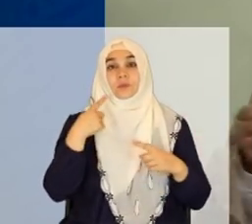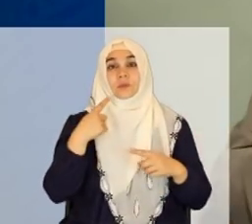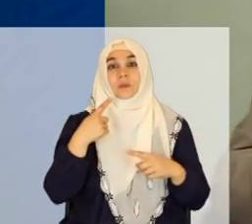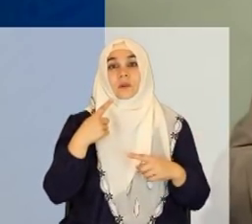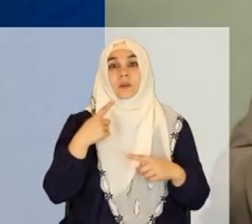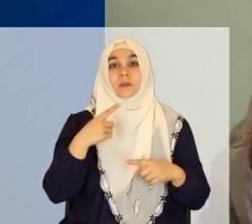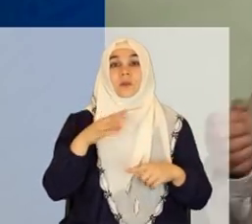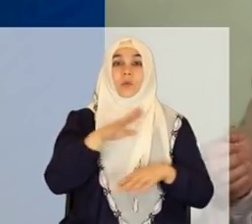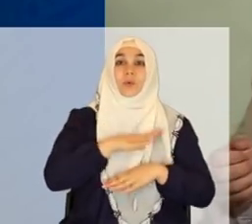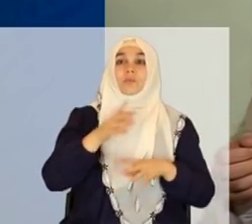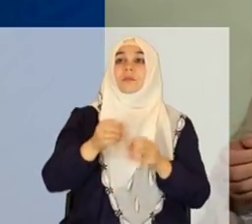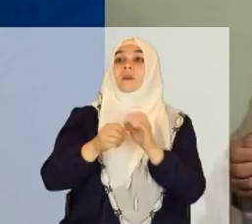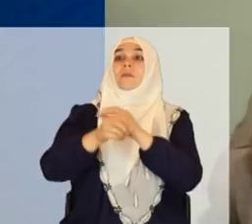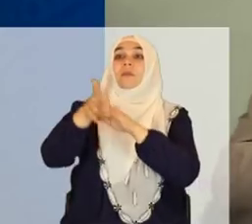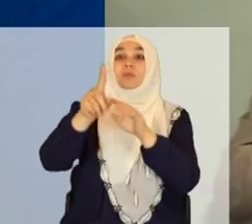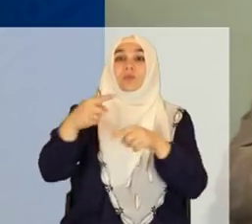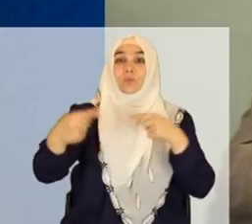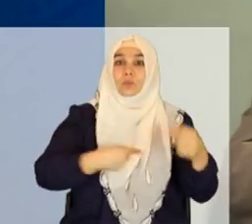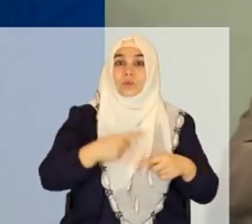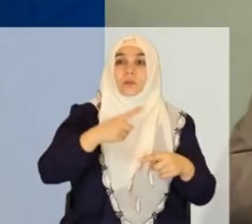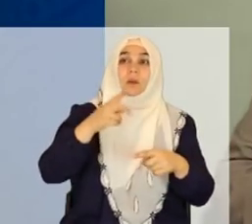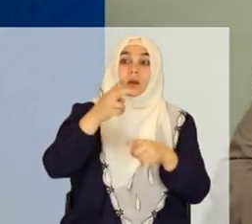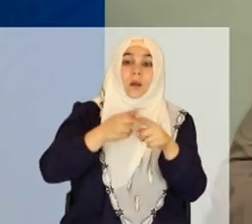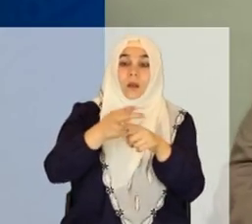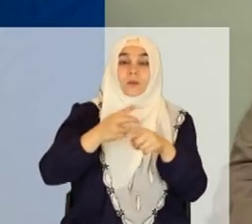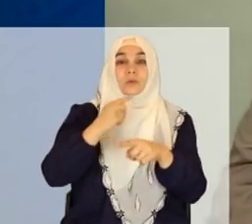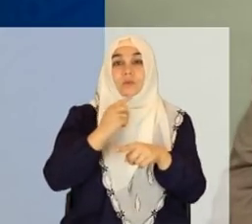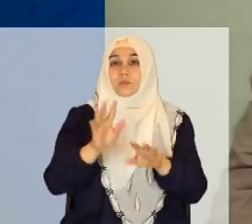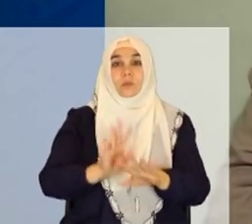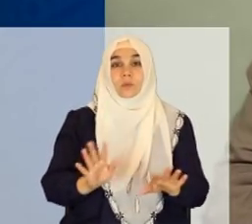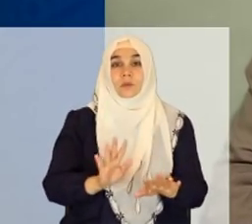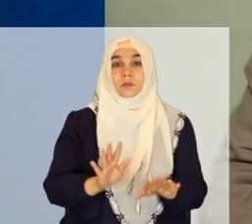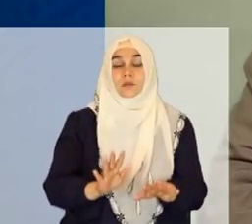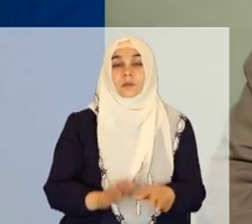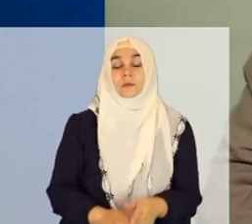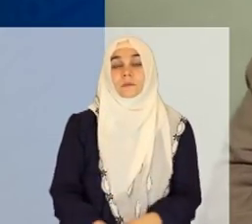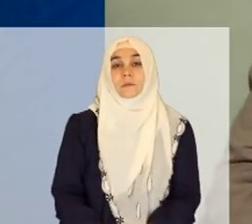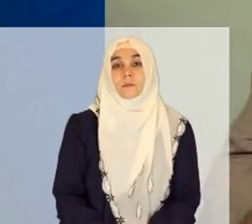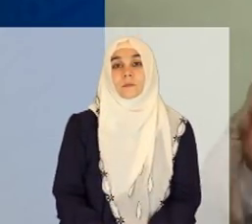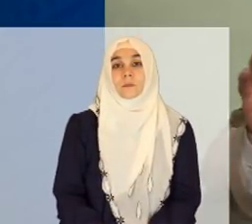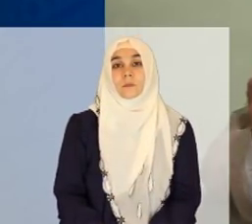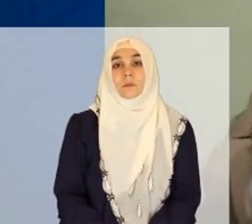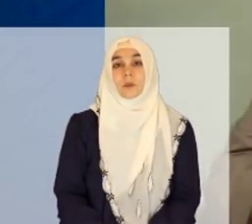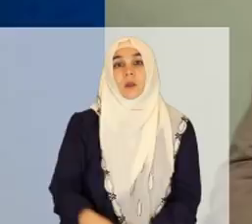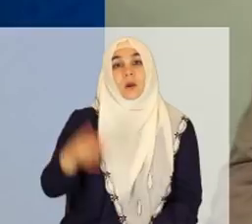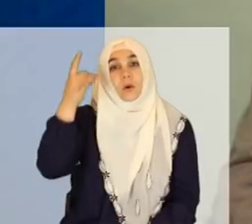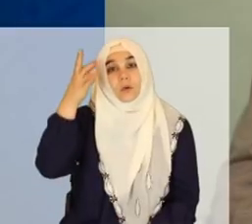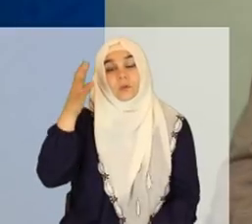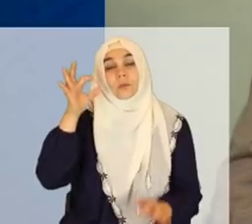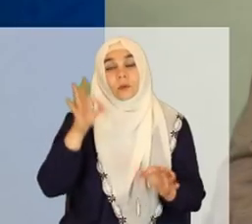Chala so'yib qo'yib, qo'lidan chiqib ketib, yana qiynab, pichog'i o'tmas bo'lib qolib, unaqa holatlar bo'lmasligi kerak. Bu endi